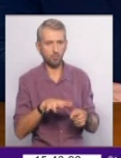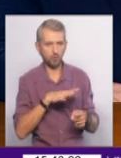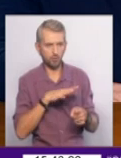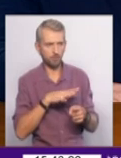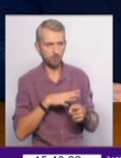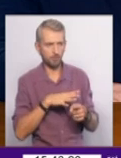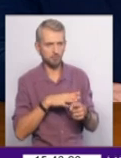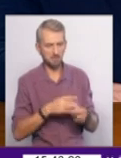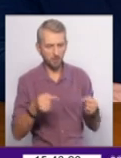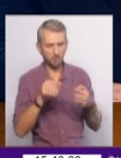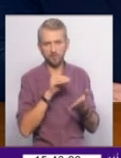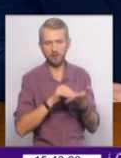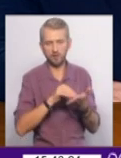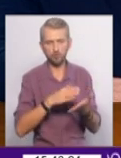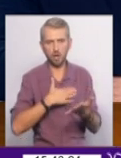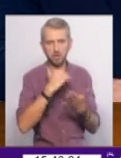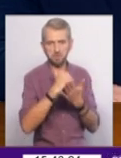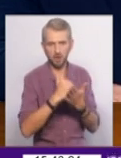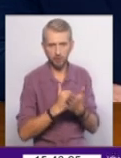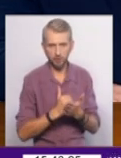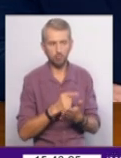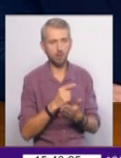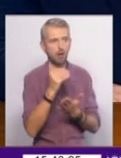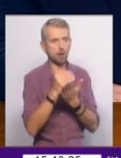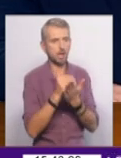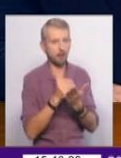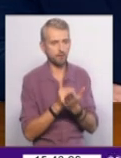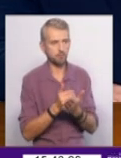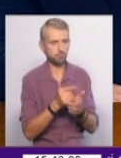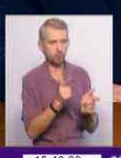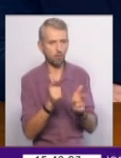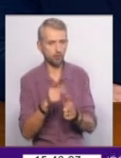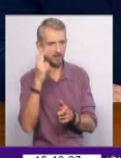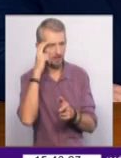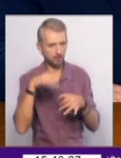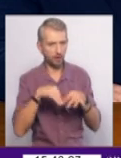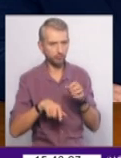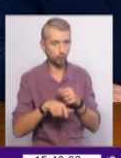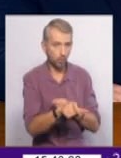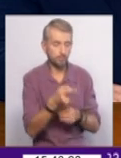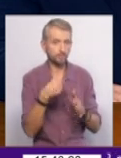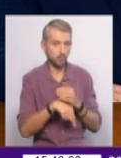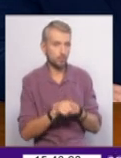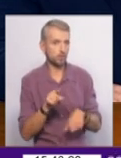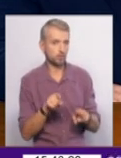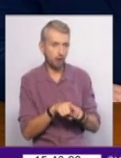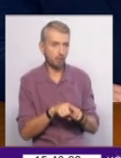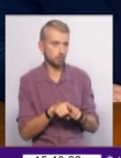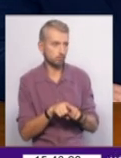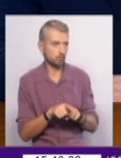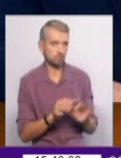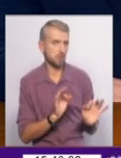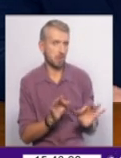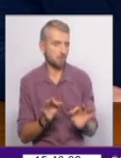там нашим графіком з цього приводу. Цей графік погоджений якраз з Київавтодором, угу. Тому воно відбувається якби в